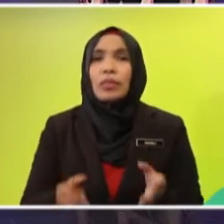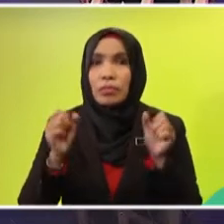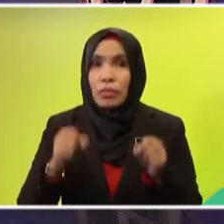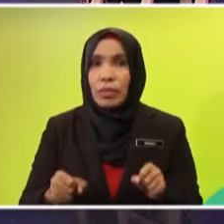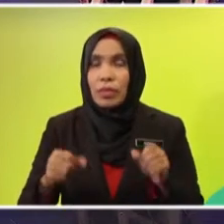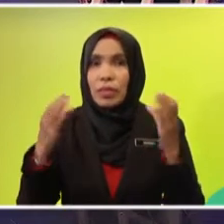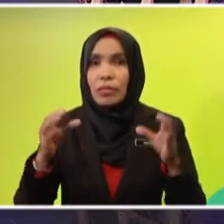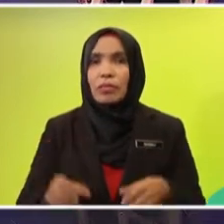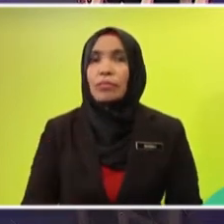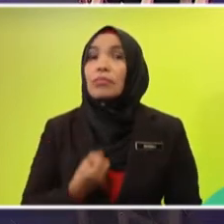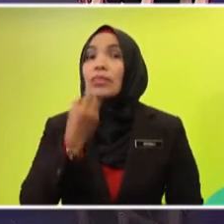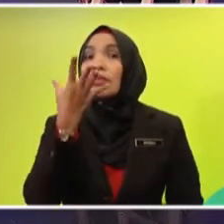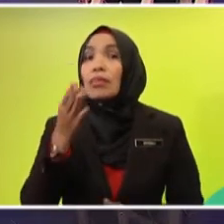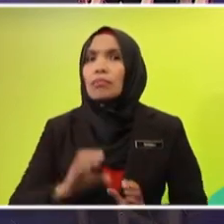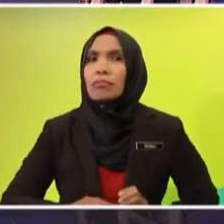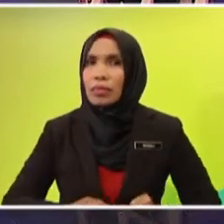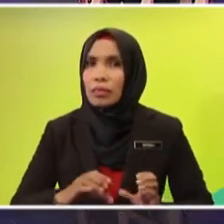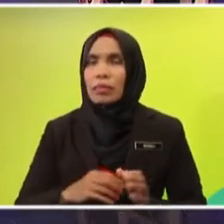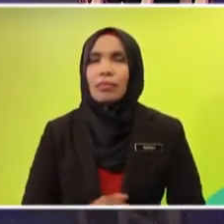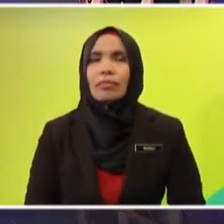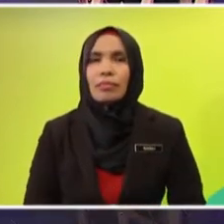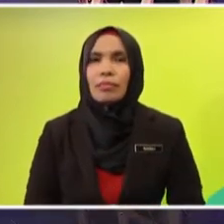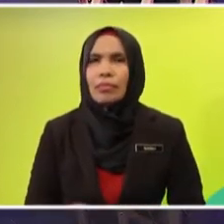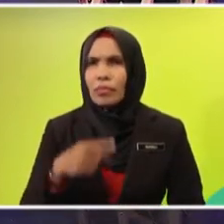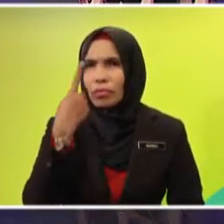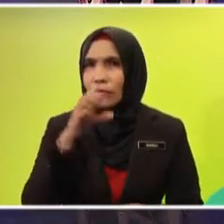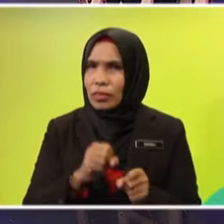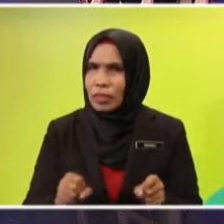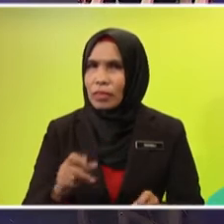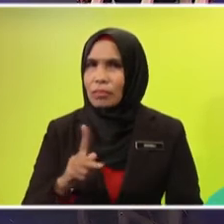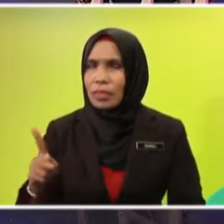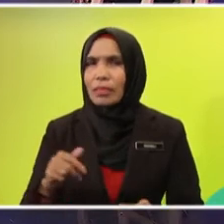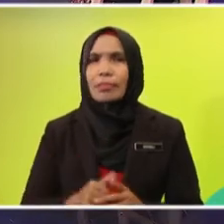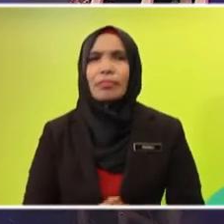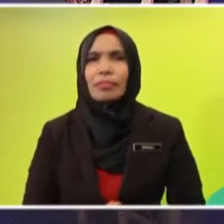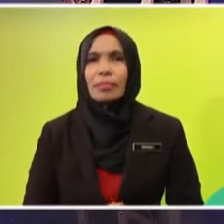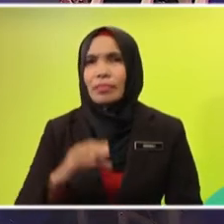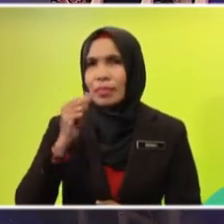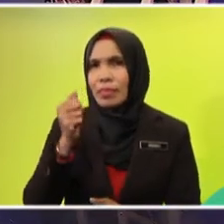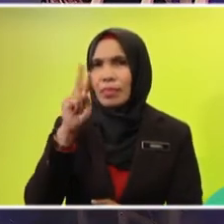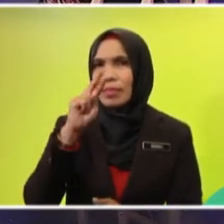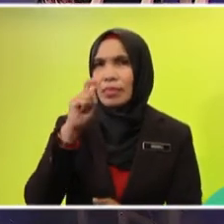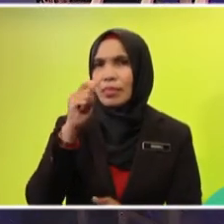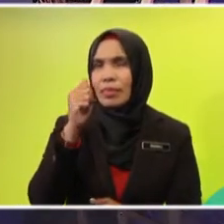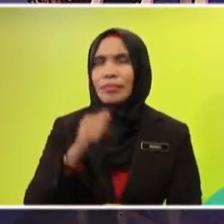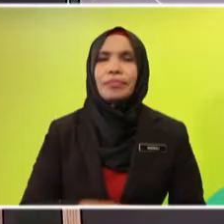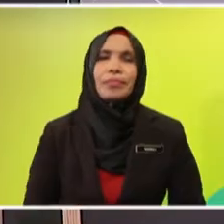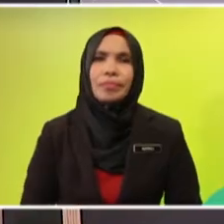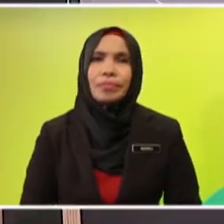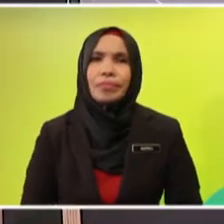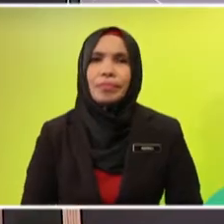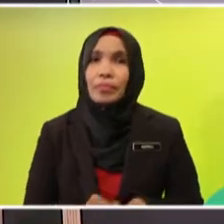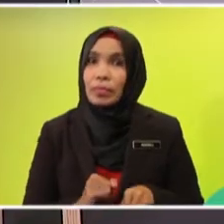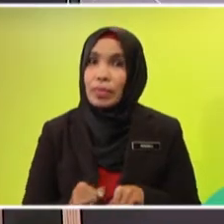bagaimana untuk kita menyiapkan kaca tak bisa mungkin apa yang kita perlukan kalau mereka nama latinnya kecilnya murid-murid